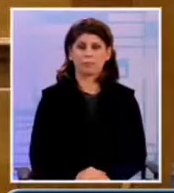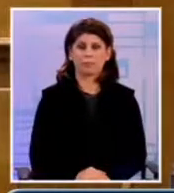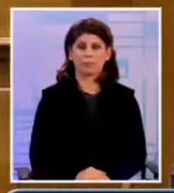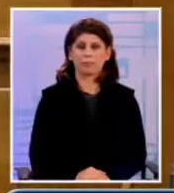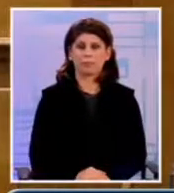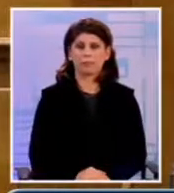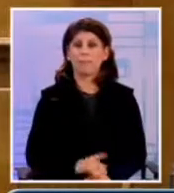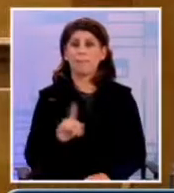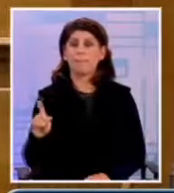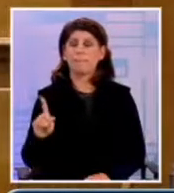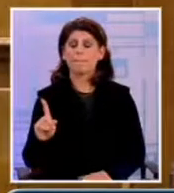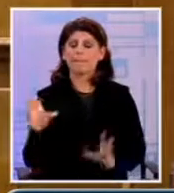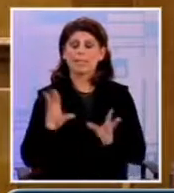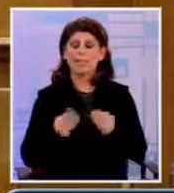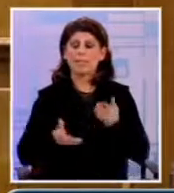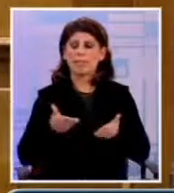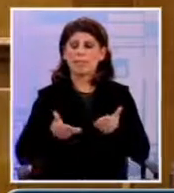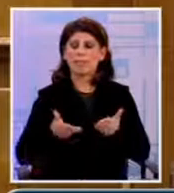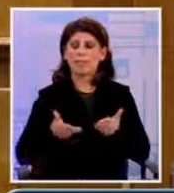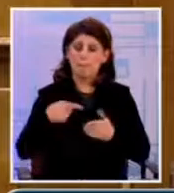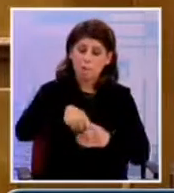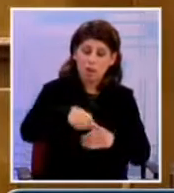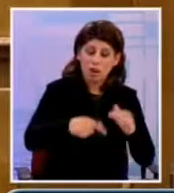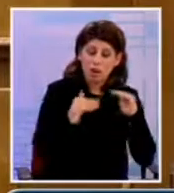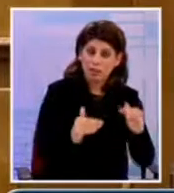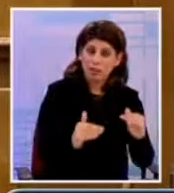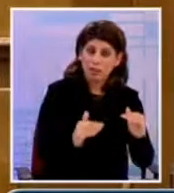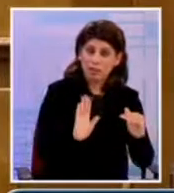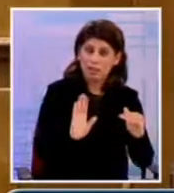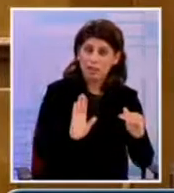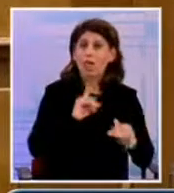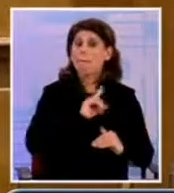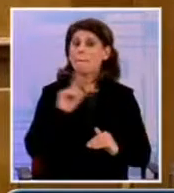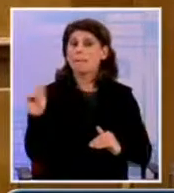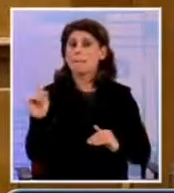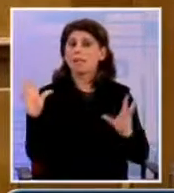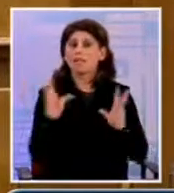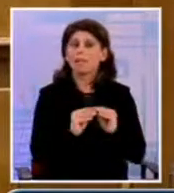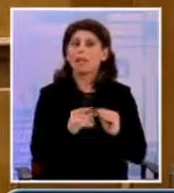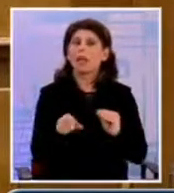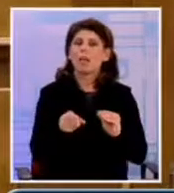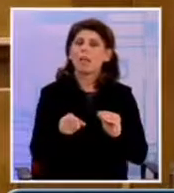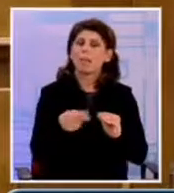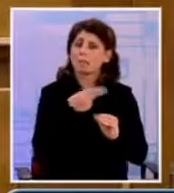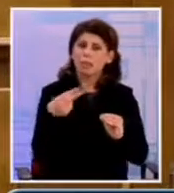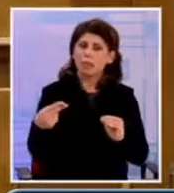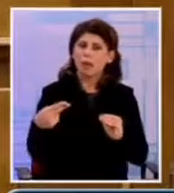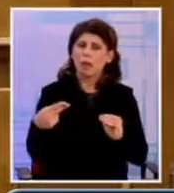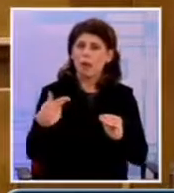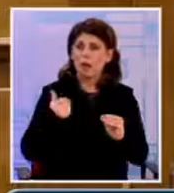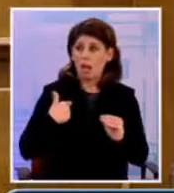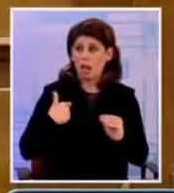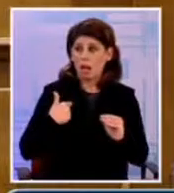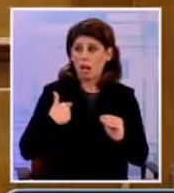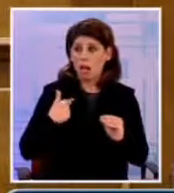Λέει, μην το συμψηφίσετε με την τρέχουσα κατάσταση, μην το συμψηφίσετε με το θέμα ότι μας